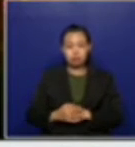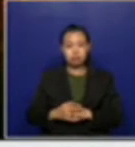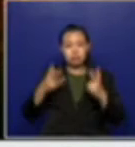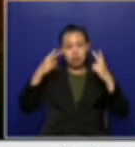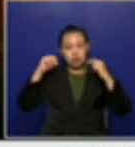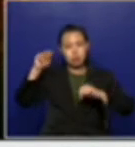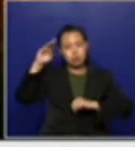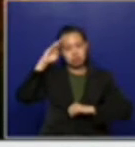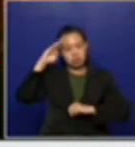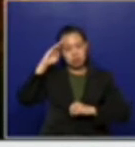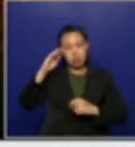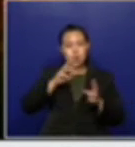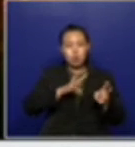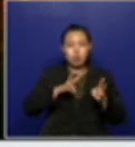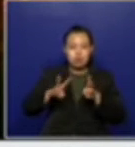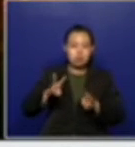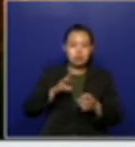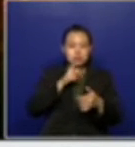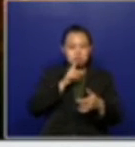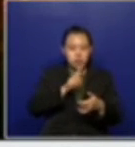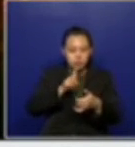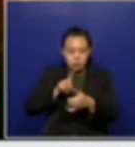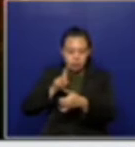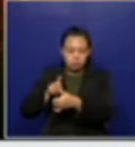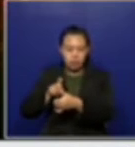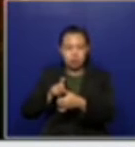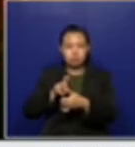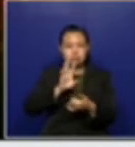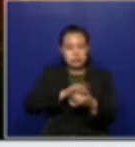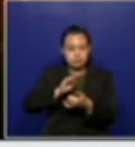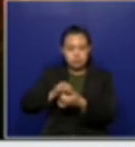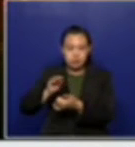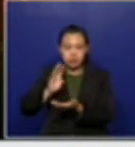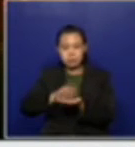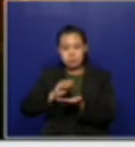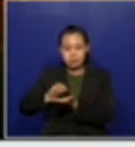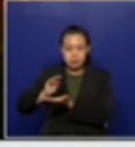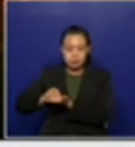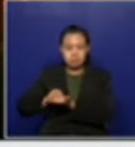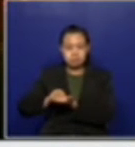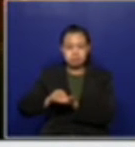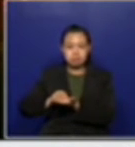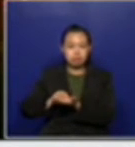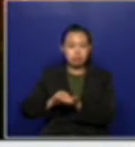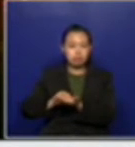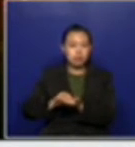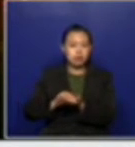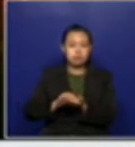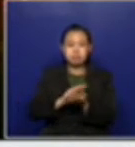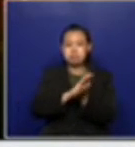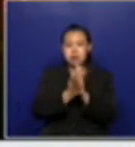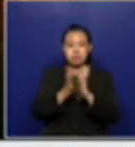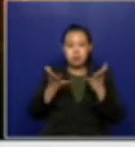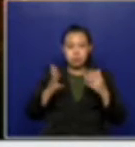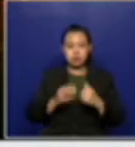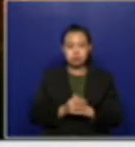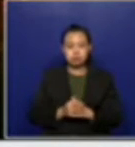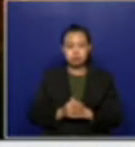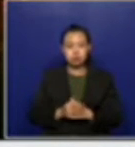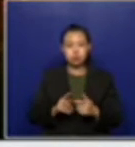อบสวนแต่อย่างใดตัวอย่างเช่นคดีคนรวยขับรถหรูชนตำรวจตายนะ